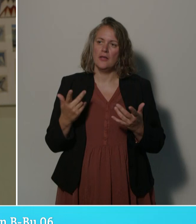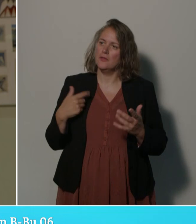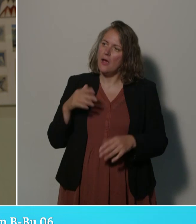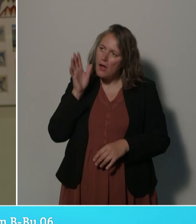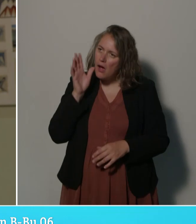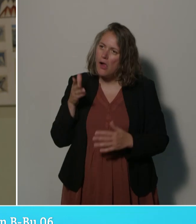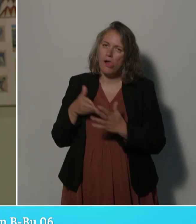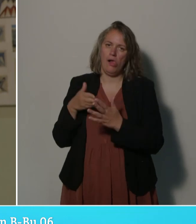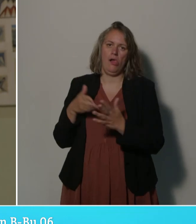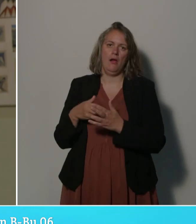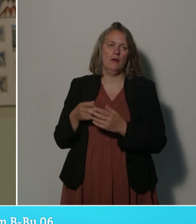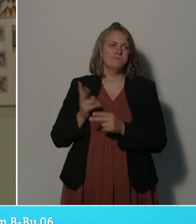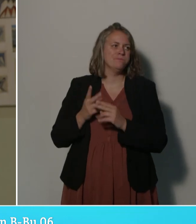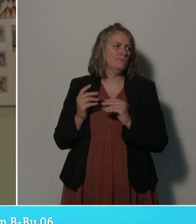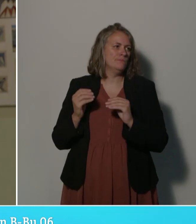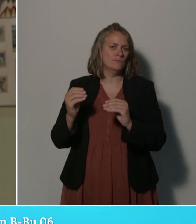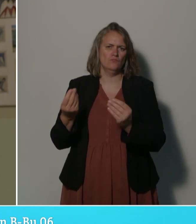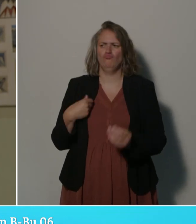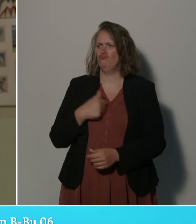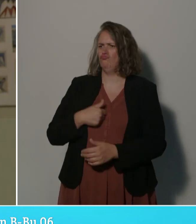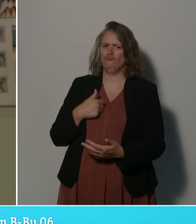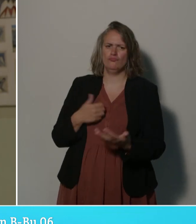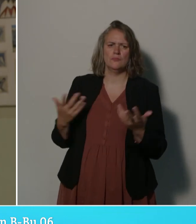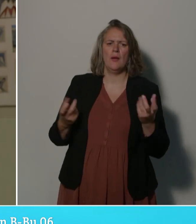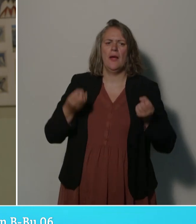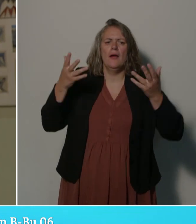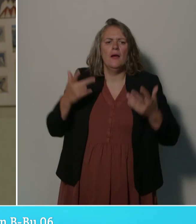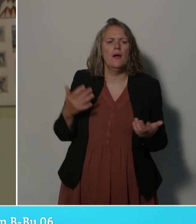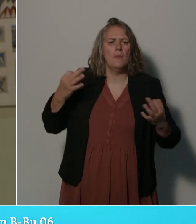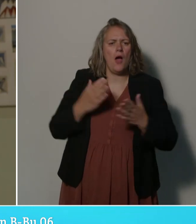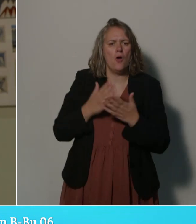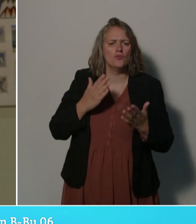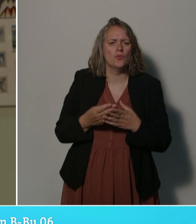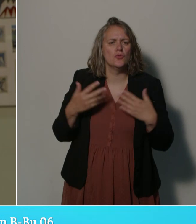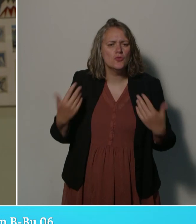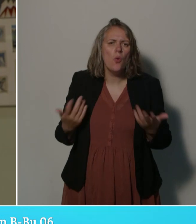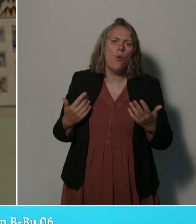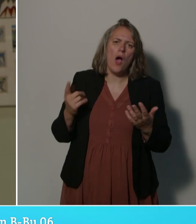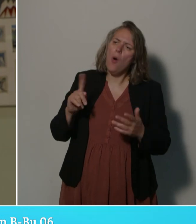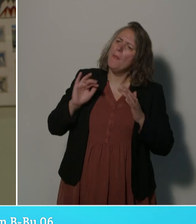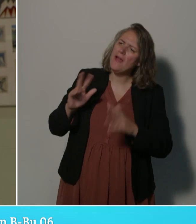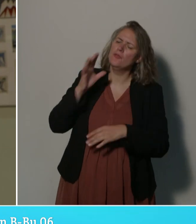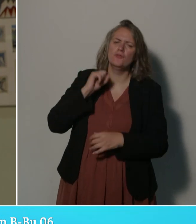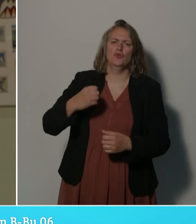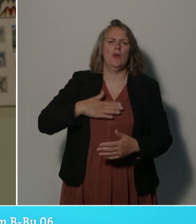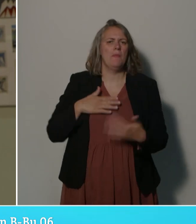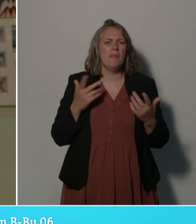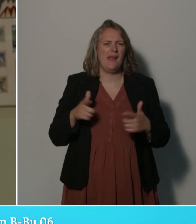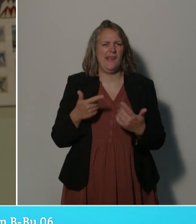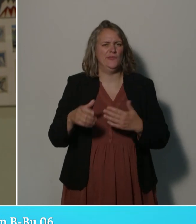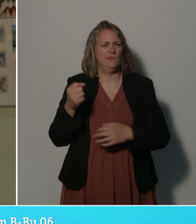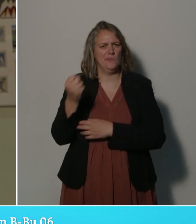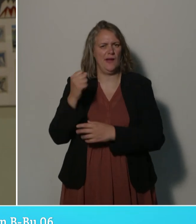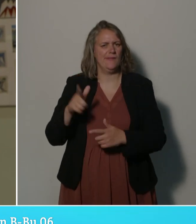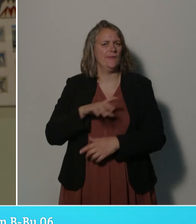Das finde ich schon sehr traurig. Ich weiß nicht, ob man da, naja, wahrscheinlich, wir bräuchten schon Mittel, um auf sowas Einfluss zu nehmen. Und einen zweiten